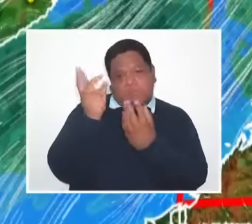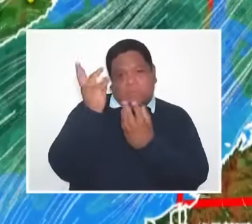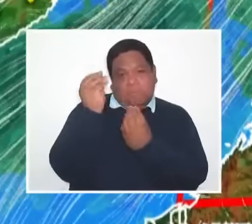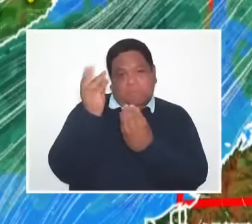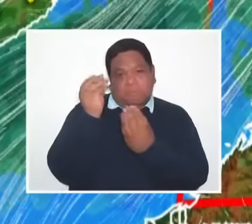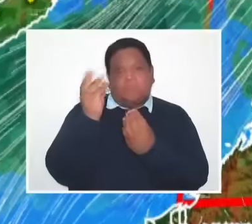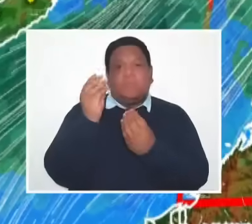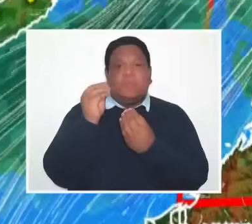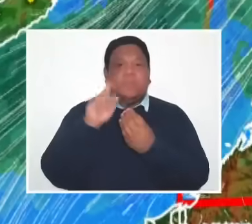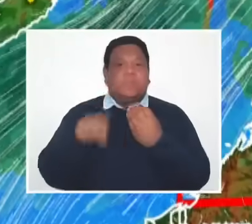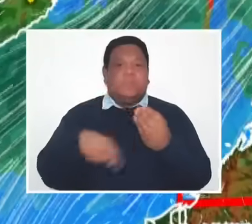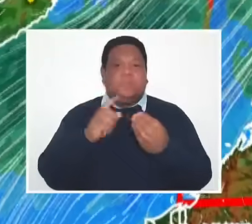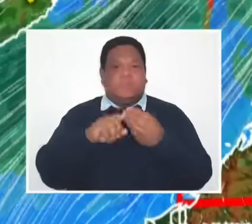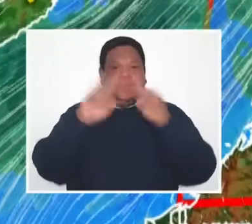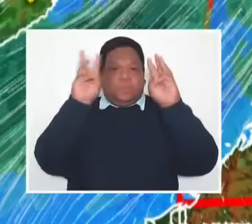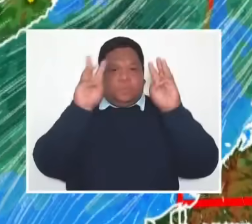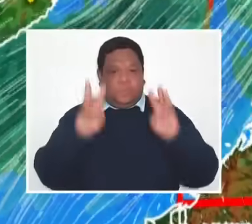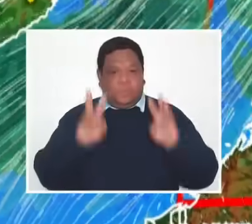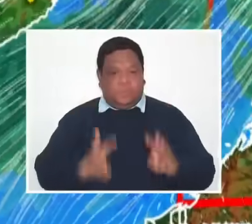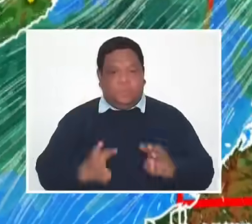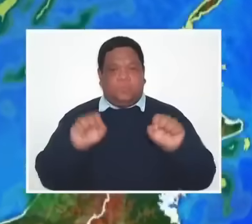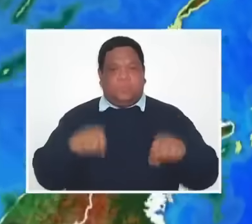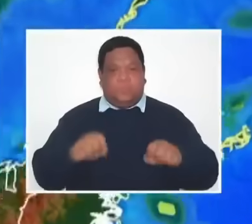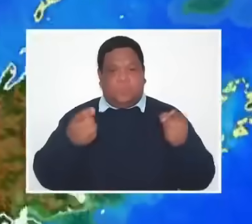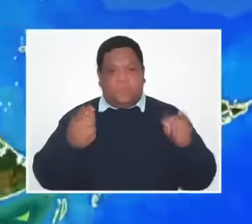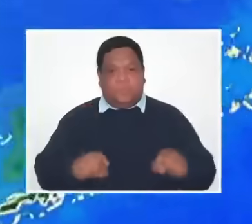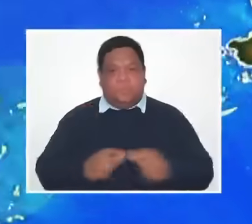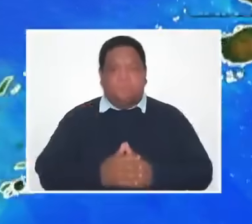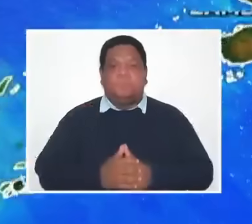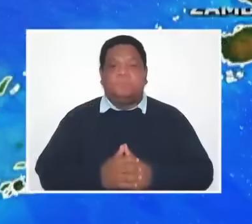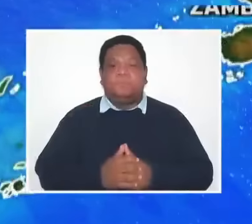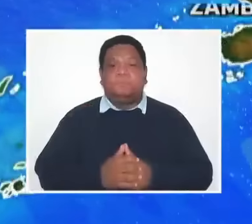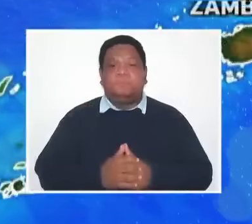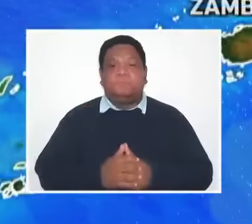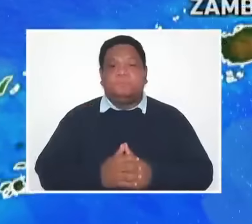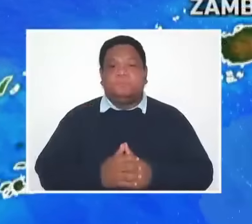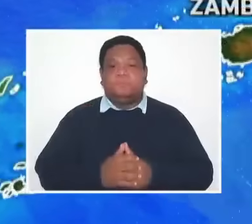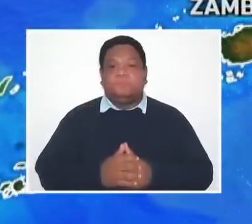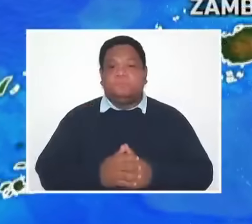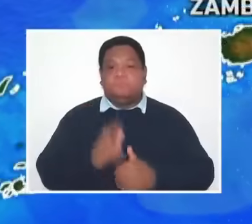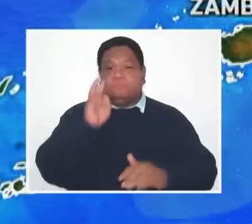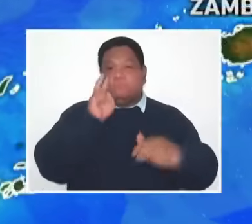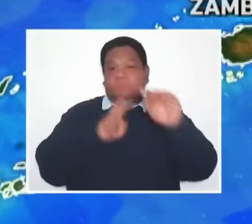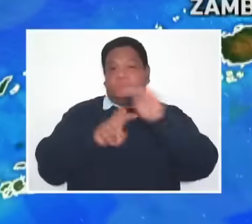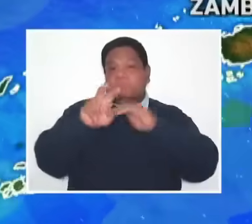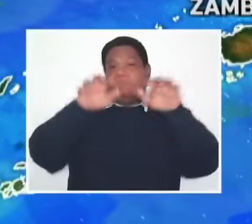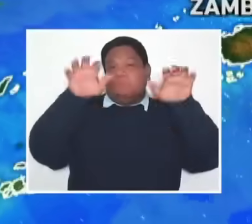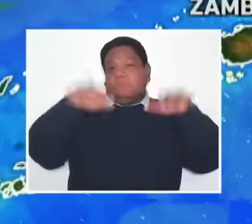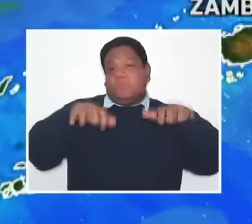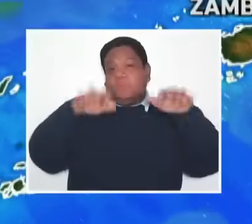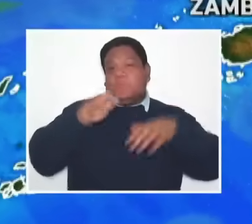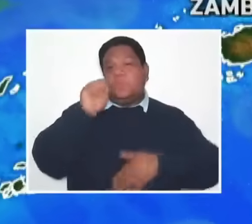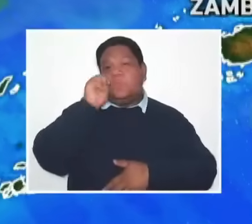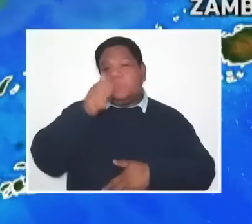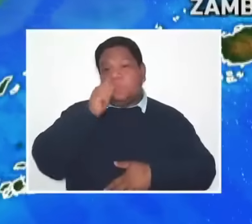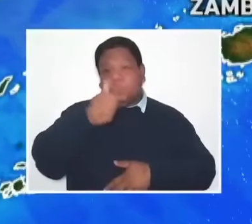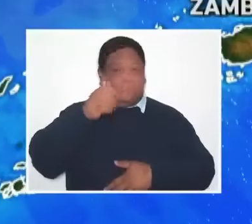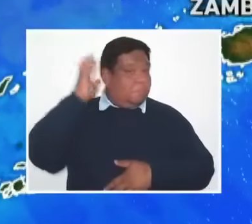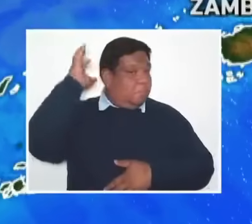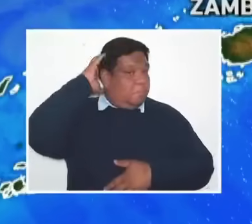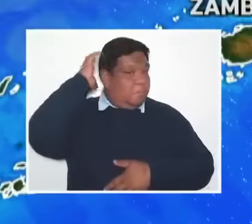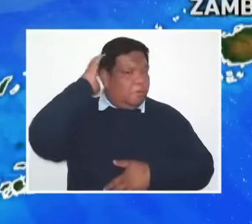o potensyal na bagyong ito. Sa rainfall forecast ng The Weather Company para bukas sa Mindanao, maulan na sa malaking bahagi